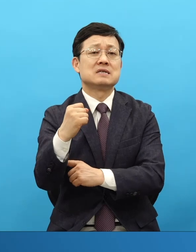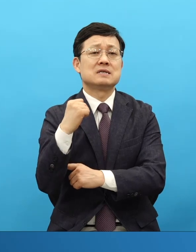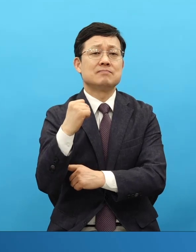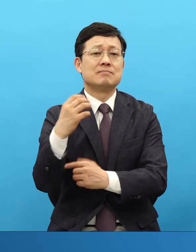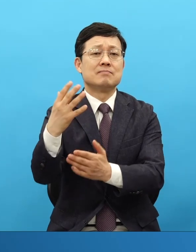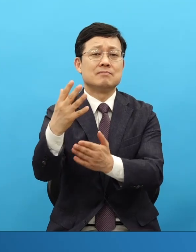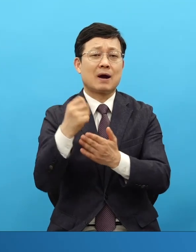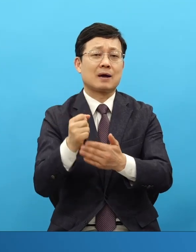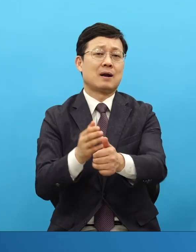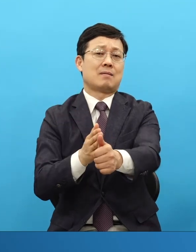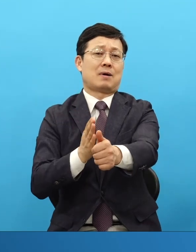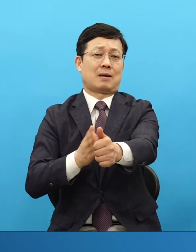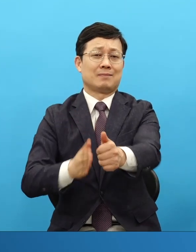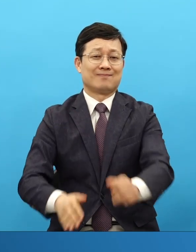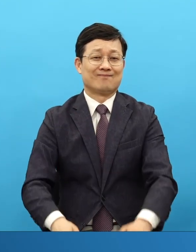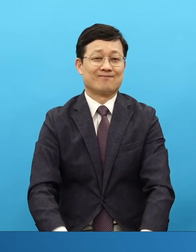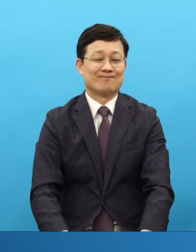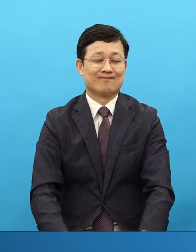strength. 이때부터